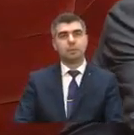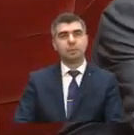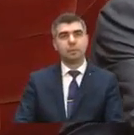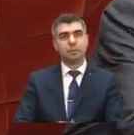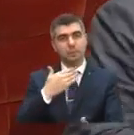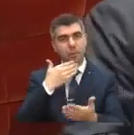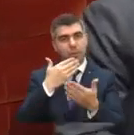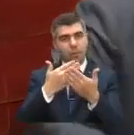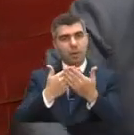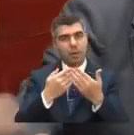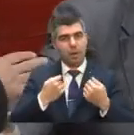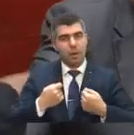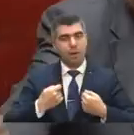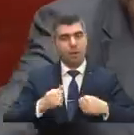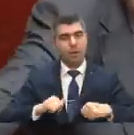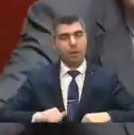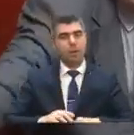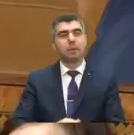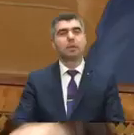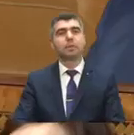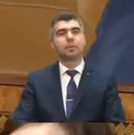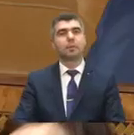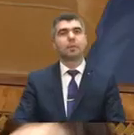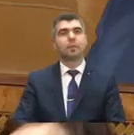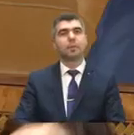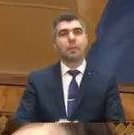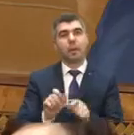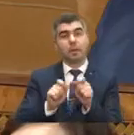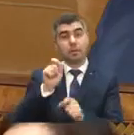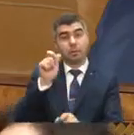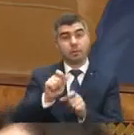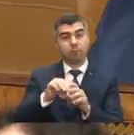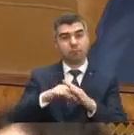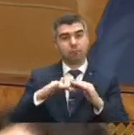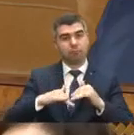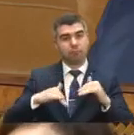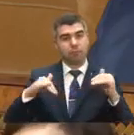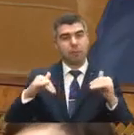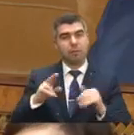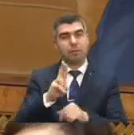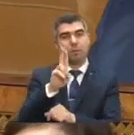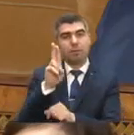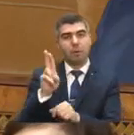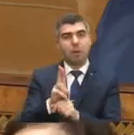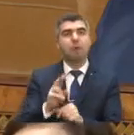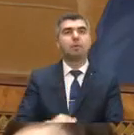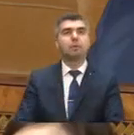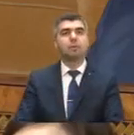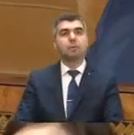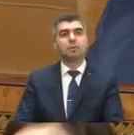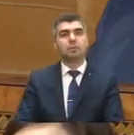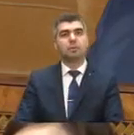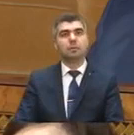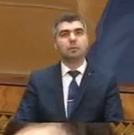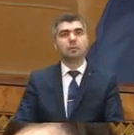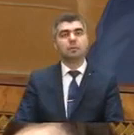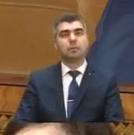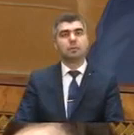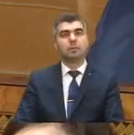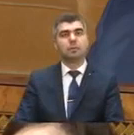شكرا سيد الرئيس. السيد الوزير، السيدات والسادة النواب المحترمين، سؤالنا سيد الوزير